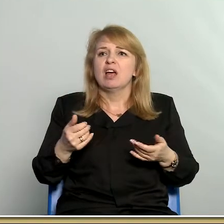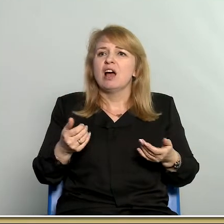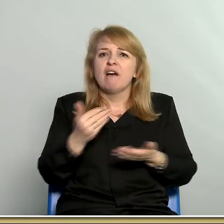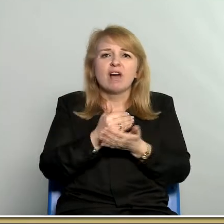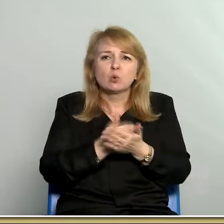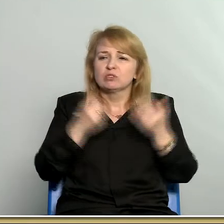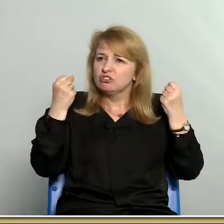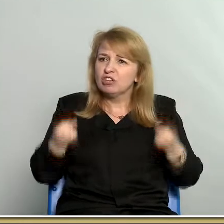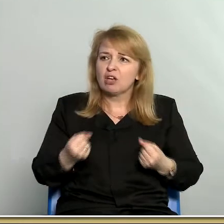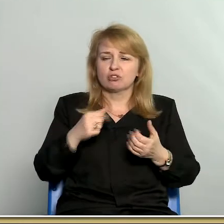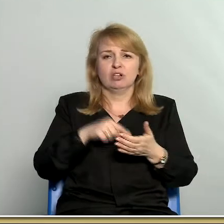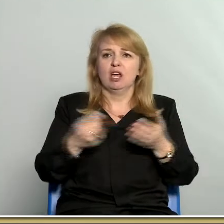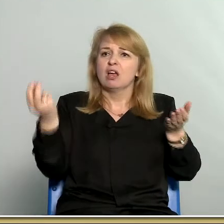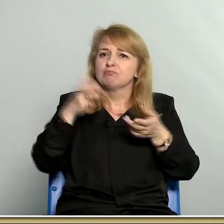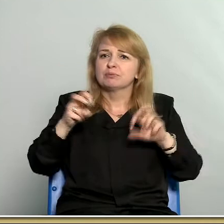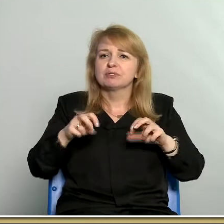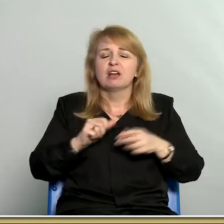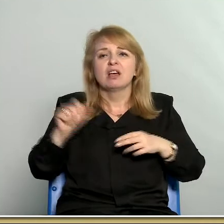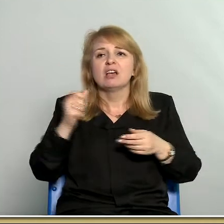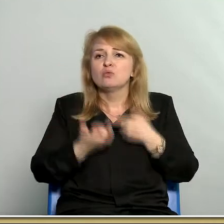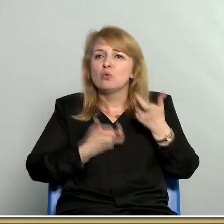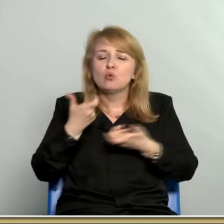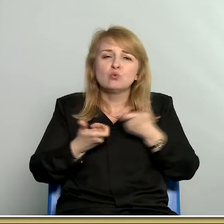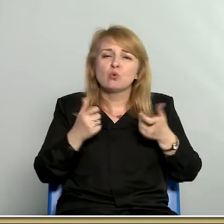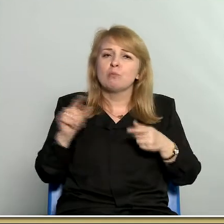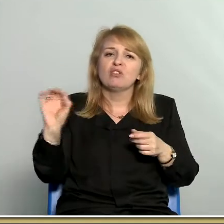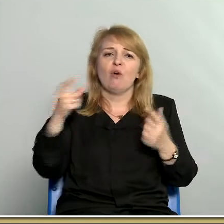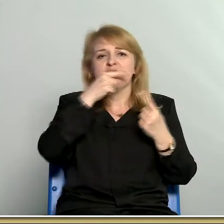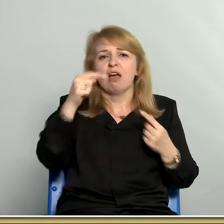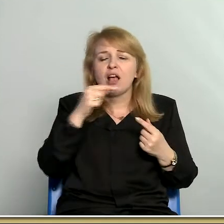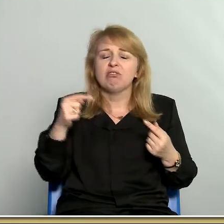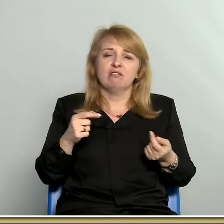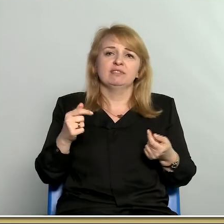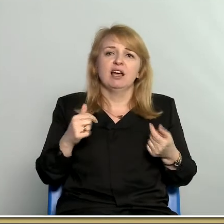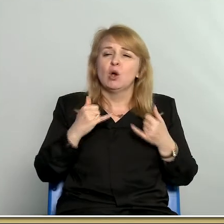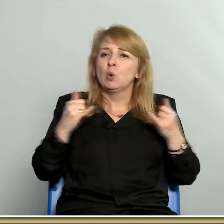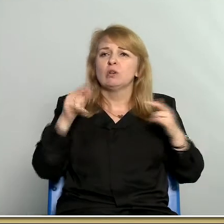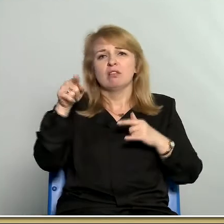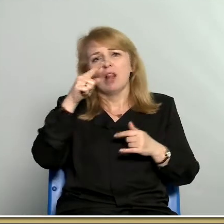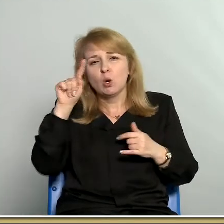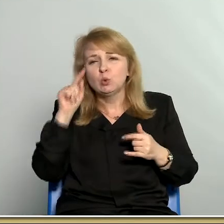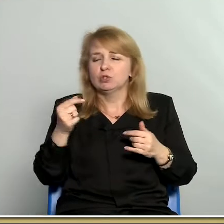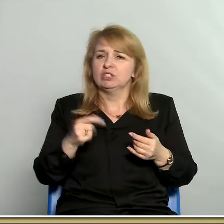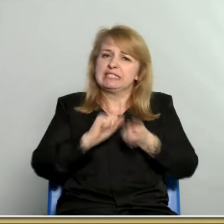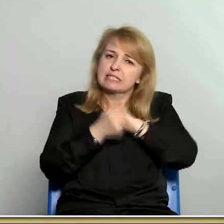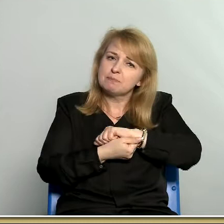tych, które wiążą się z negatywnymi funkcjami społeczno-gospodarczymi tych obszarów i wyprowadzenie ich